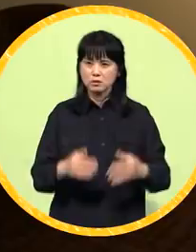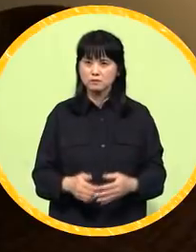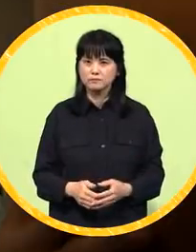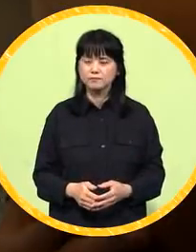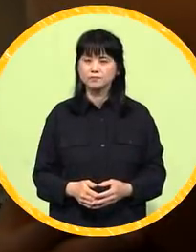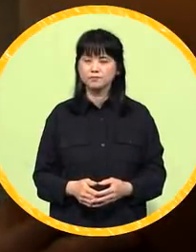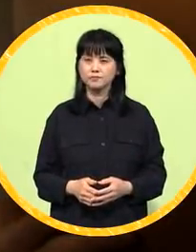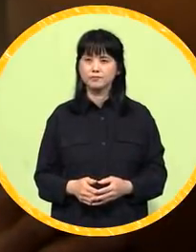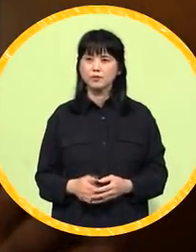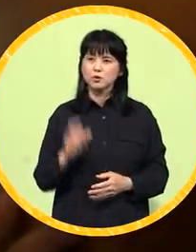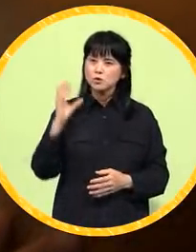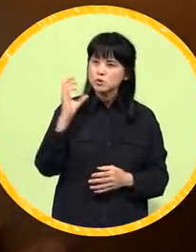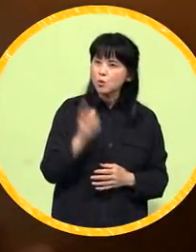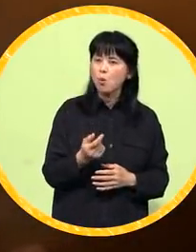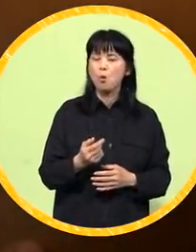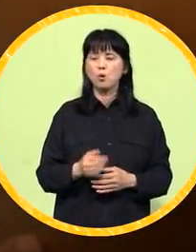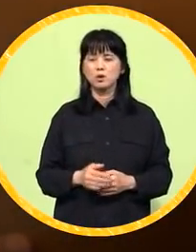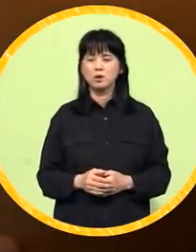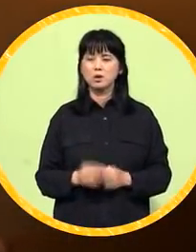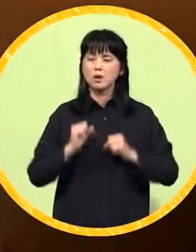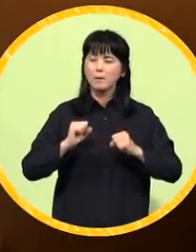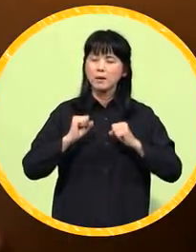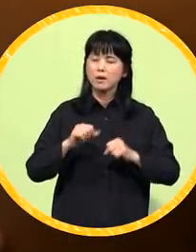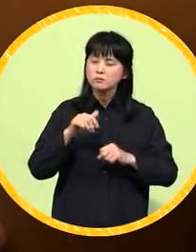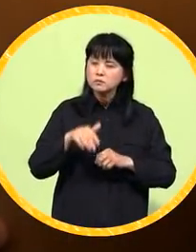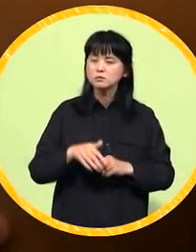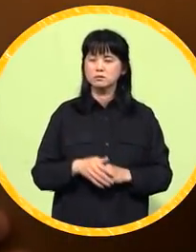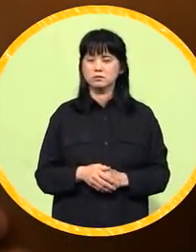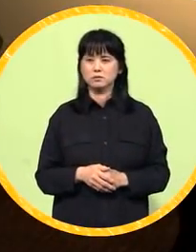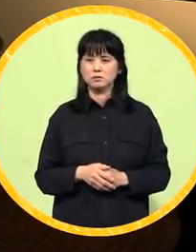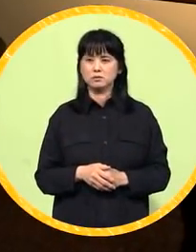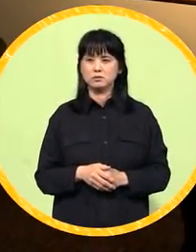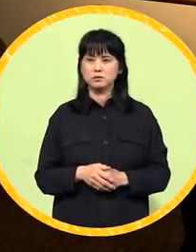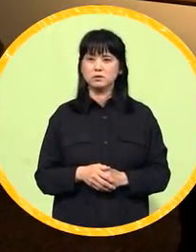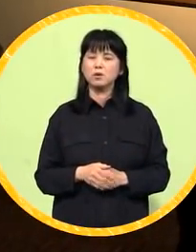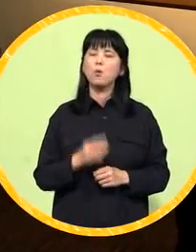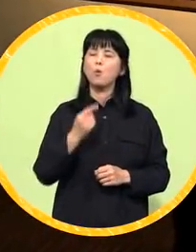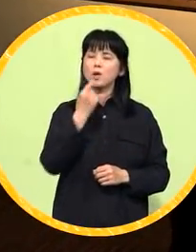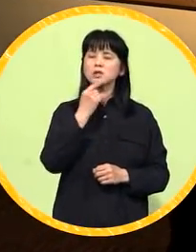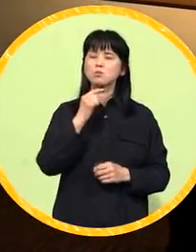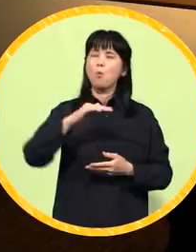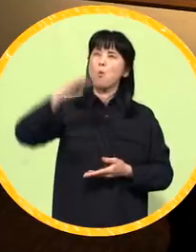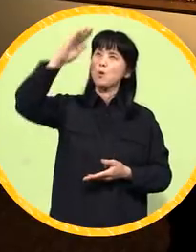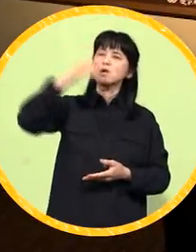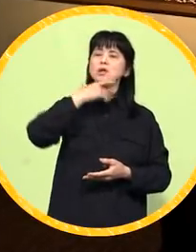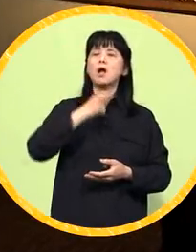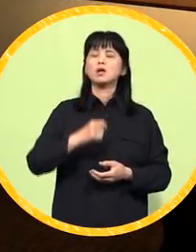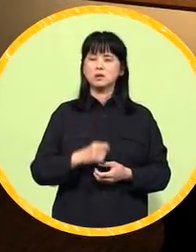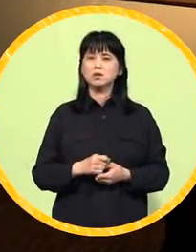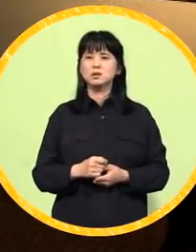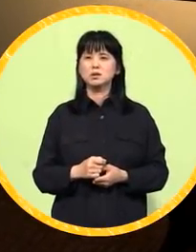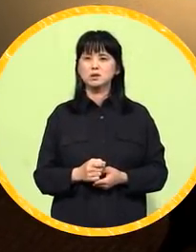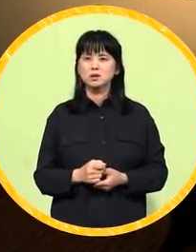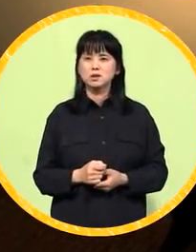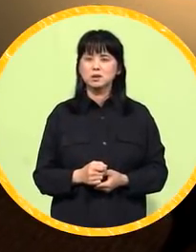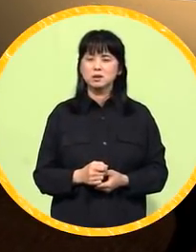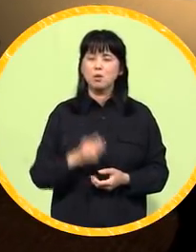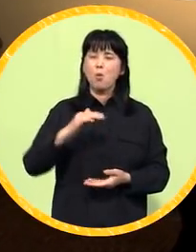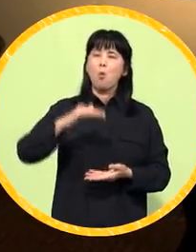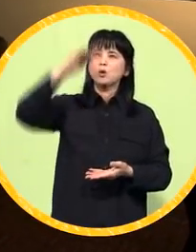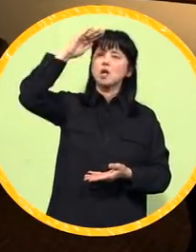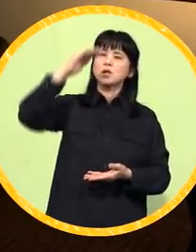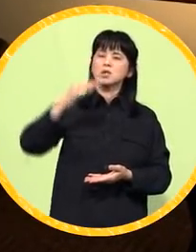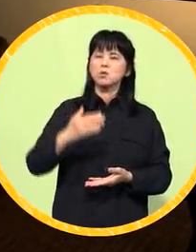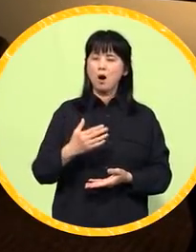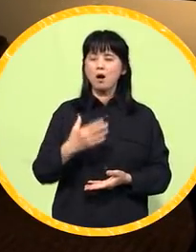よすごいらー頑張ってるねーみんな私もここまで大きくなりたい大き